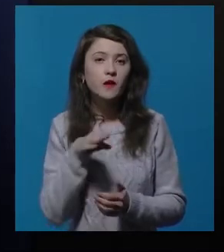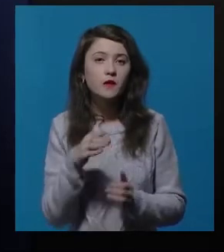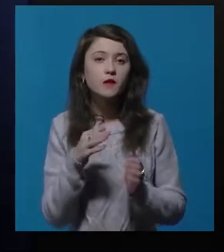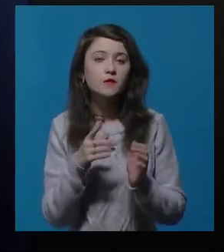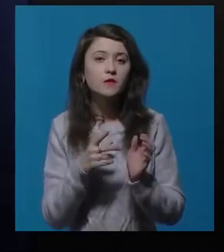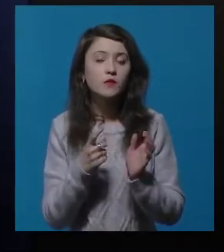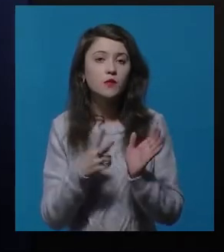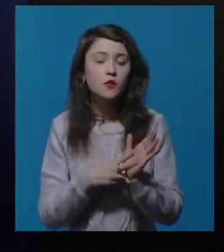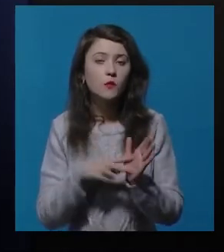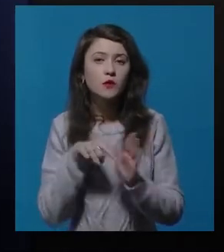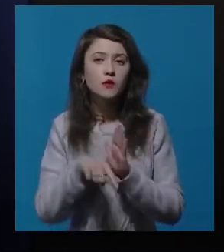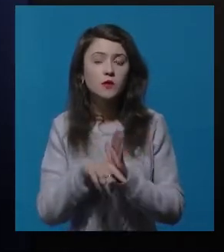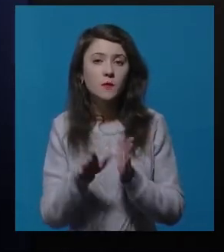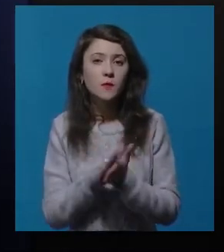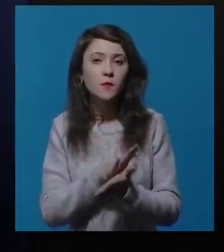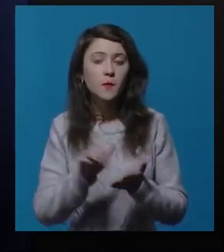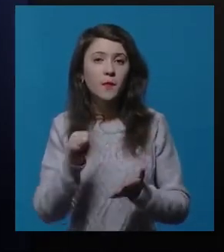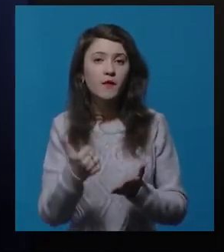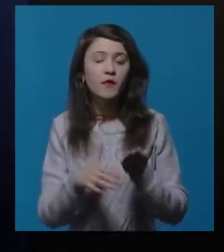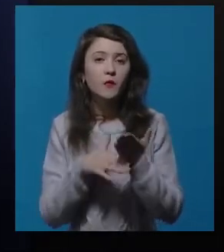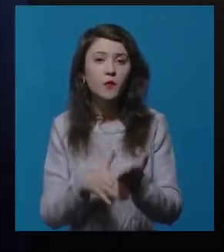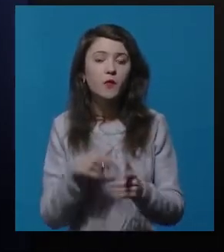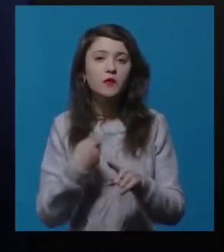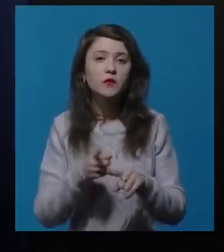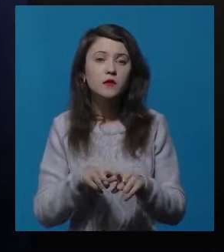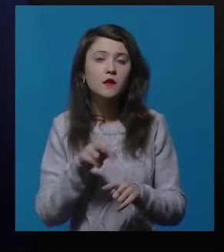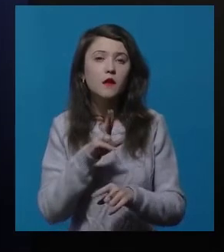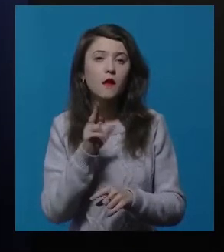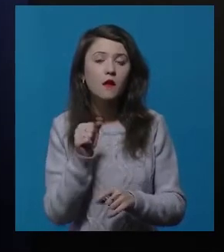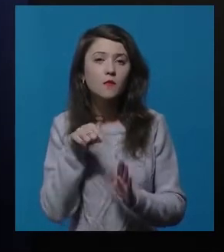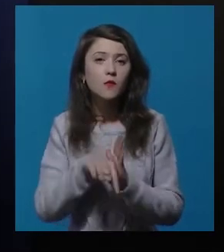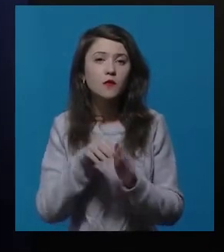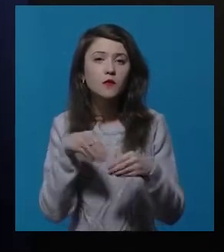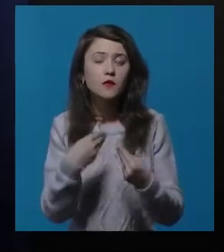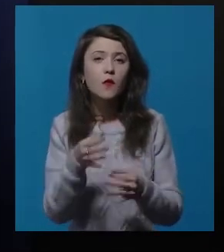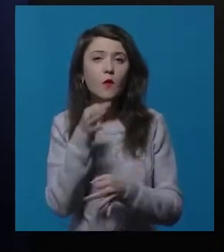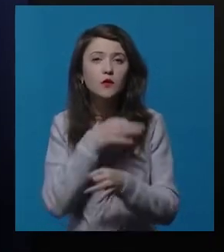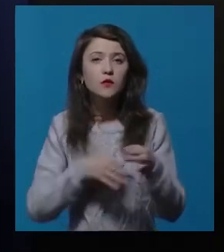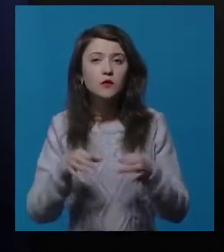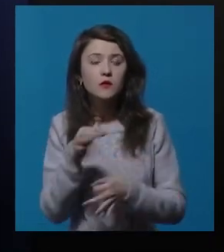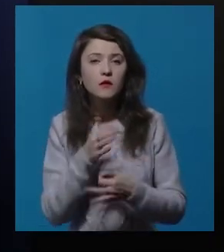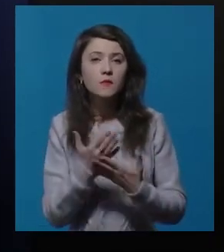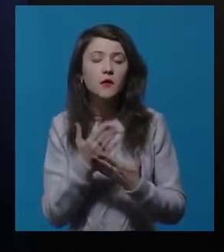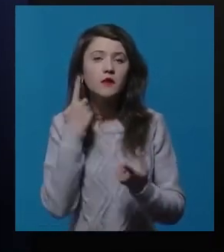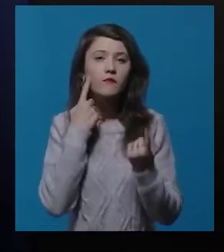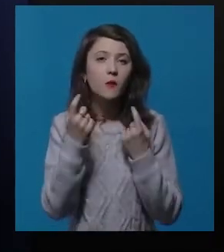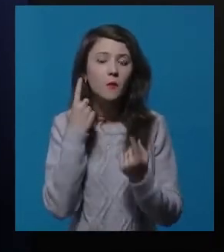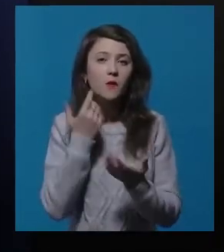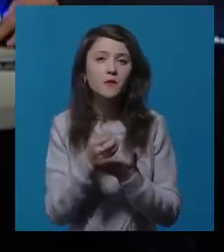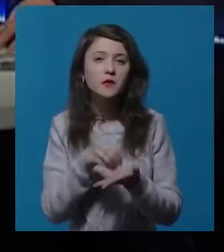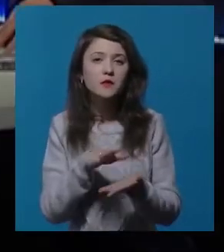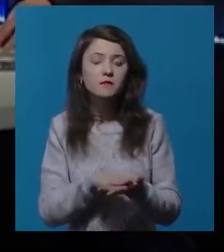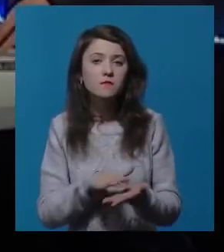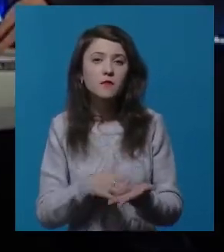визначає безоплатну первинну правову допомогу, це яка полягає у наданні консультацій, правової інформації, складанні